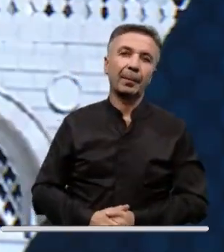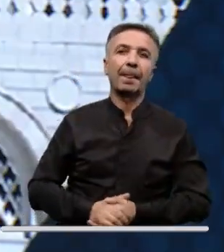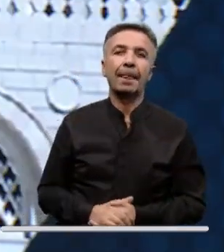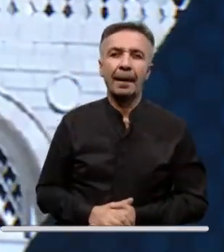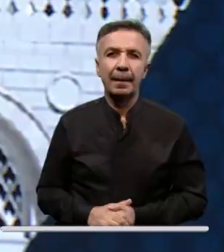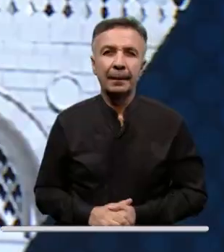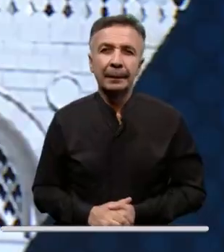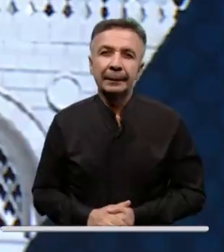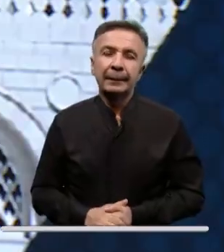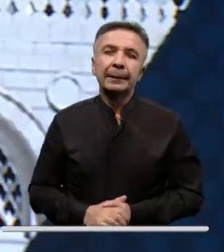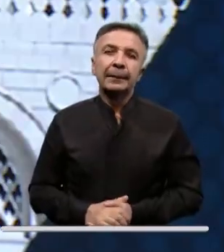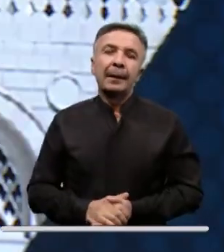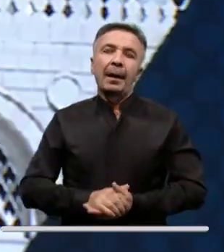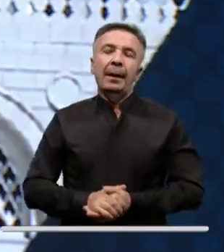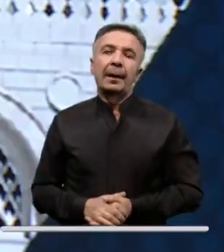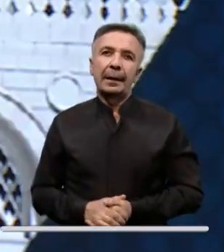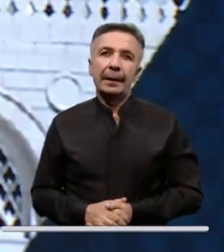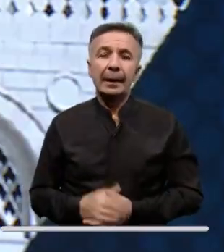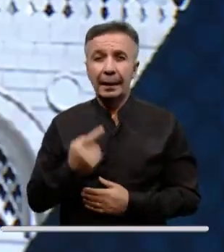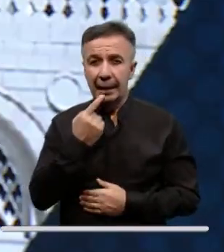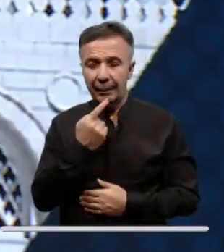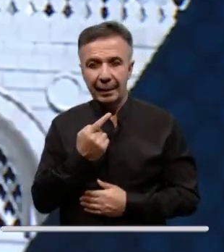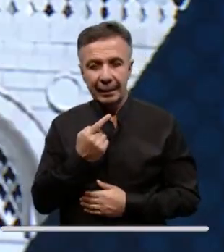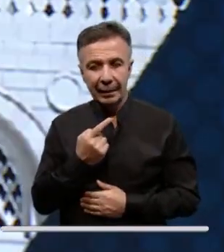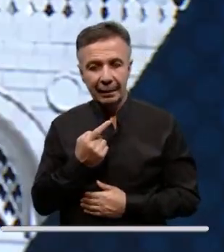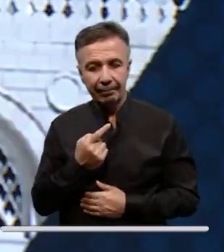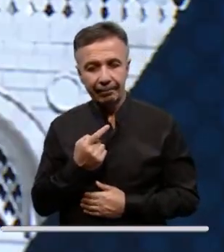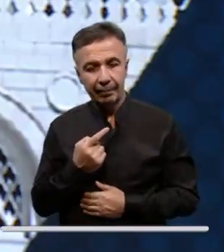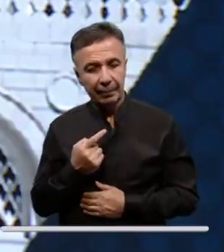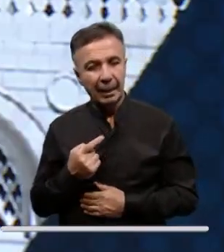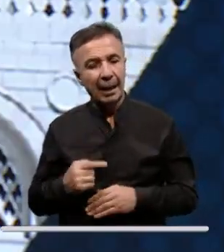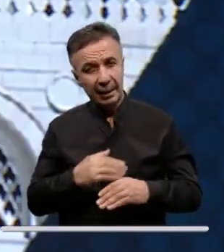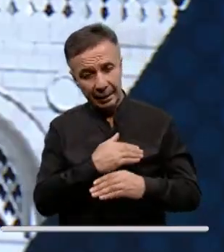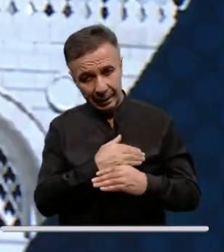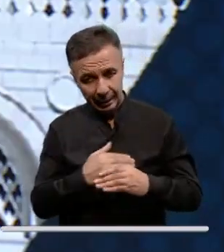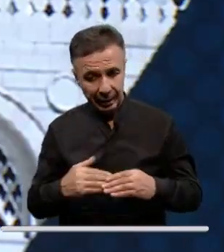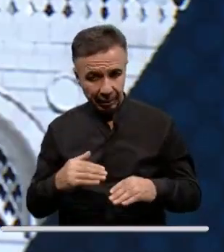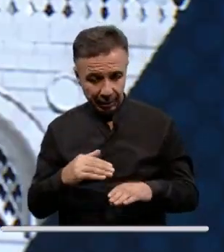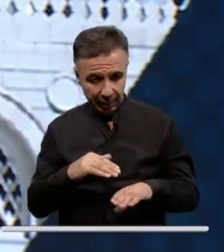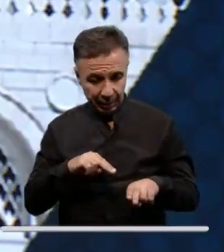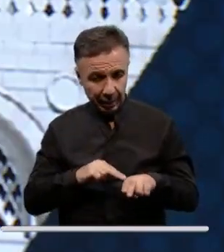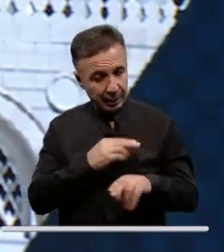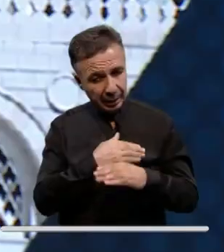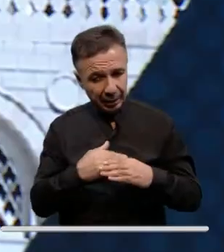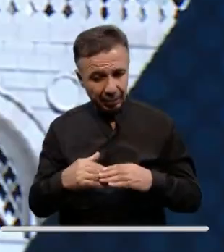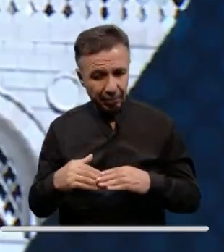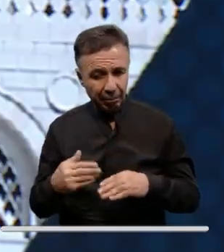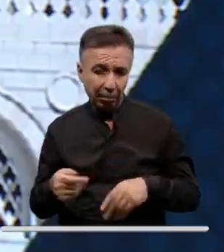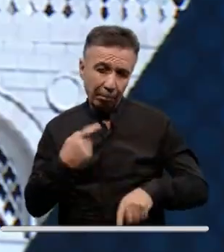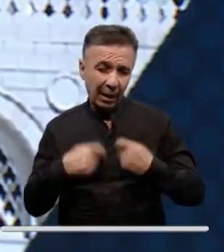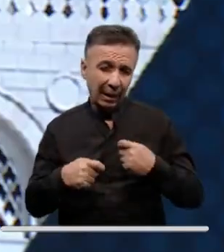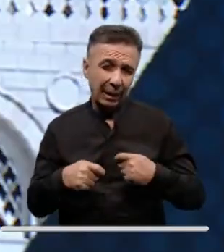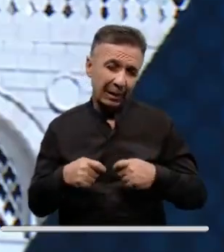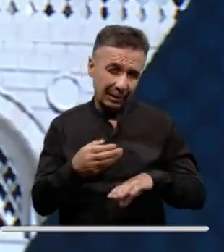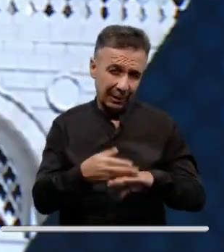atmış oldunuz Demek ki tek çekimi daha sonra banka üzerinden taksitlendirmek caiz değildir